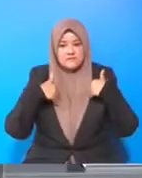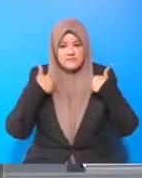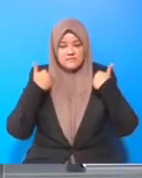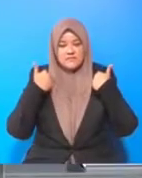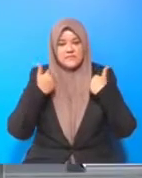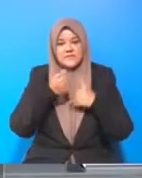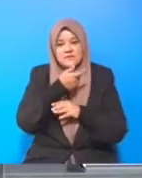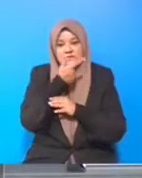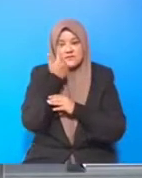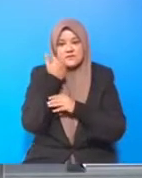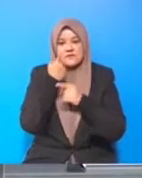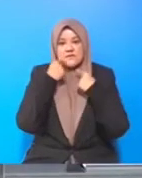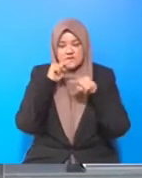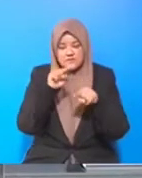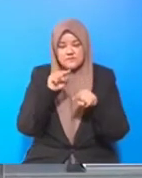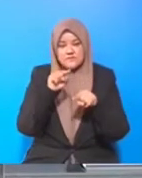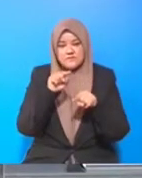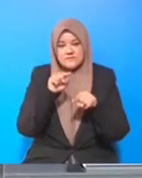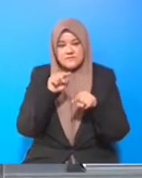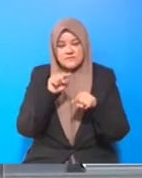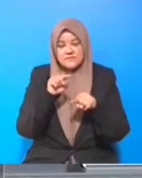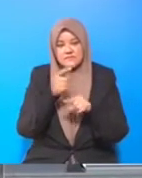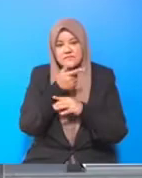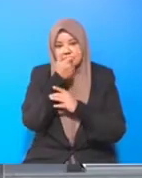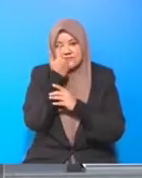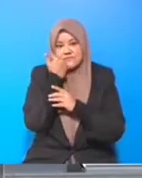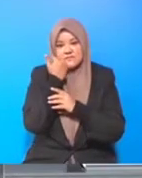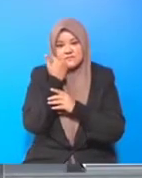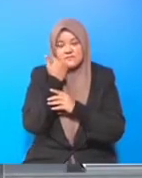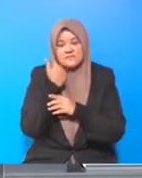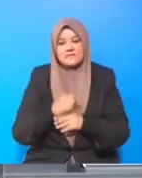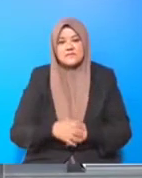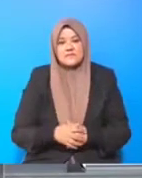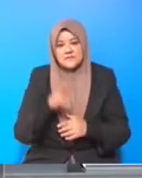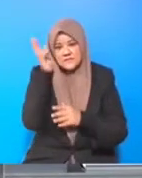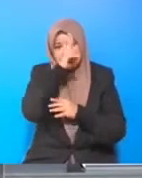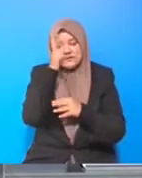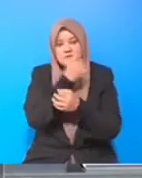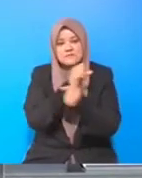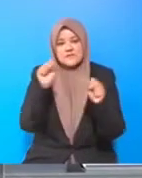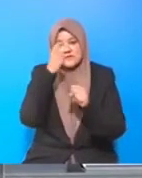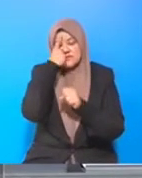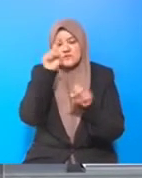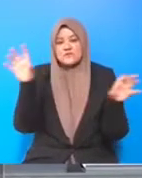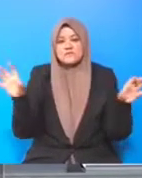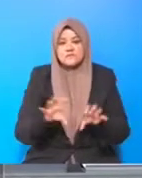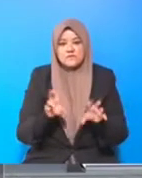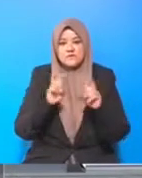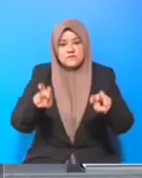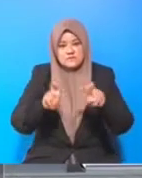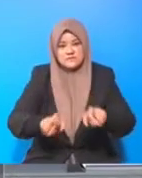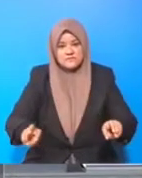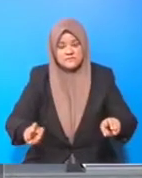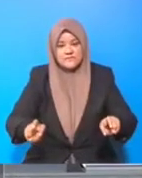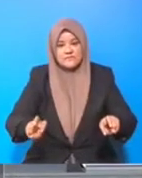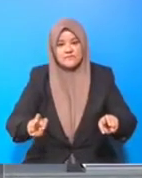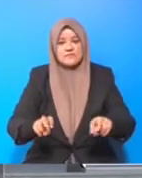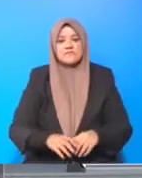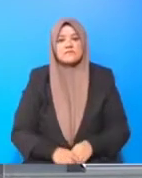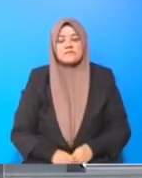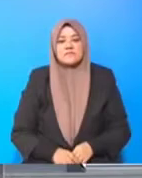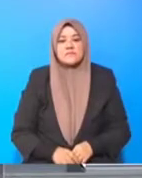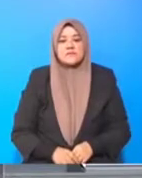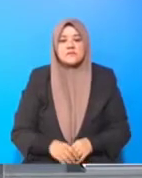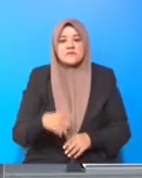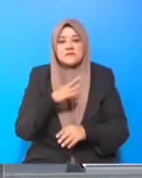di atas saya jawaban itu karena kerajaan bersedia untuk membuat kajian sterusnya